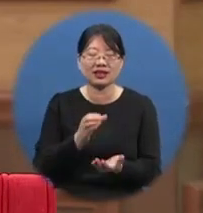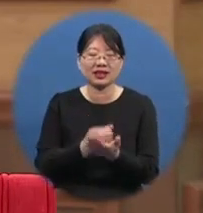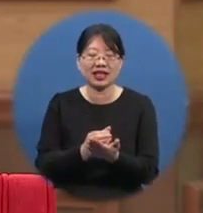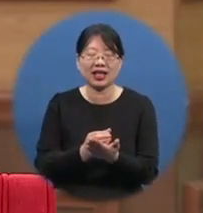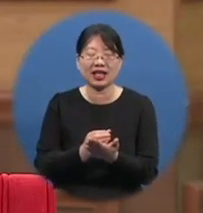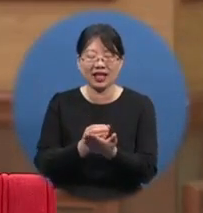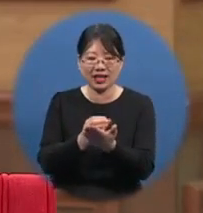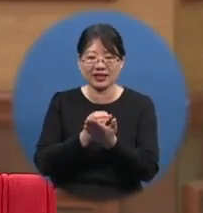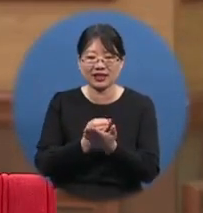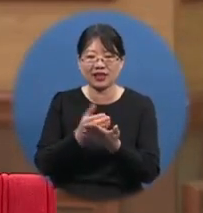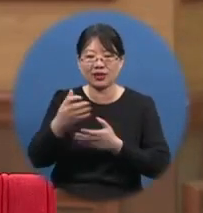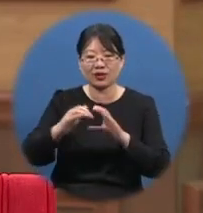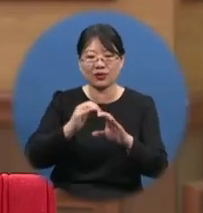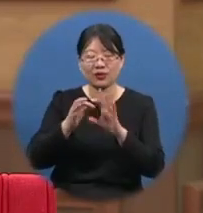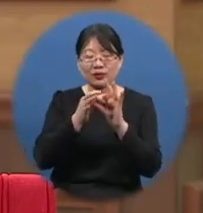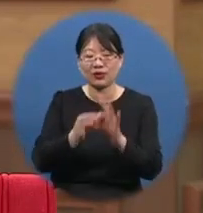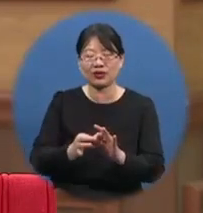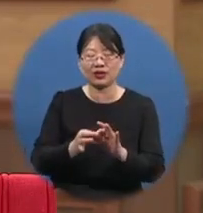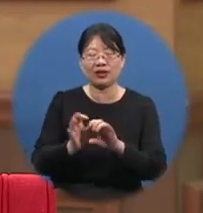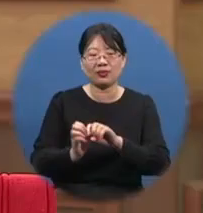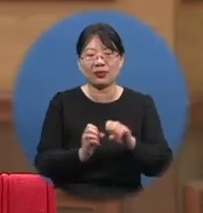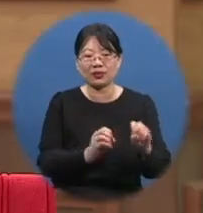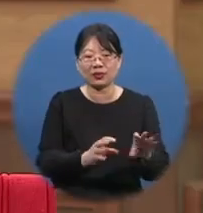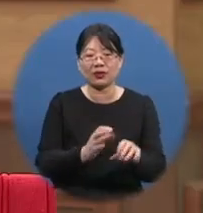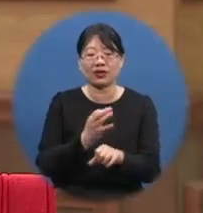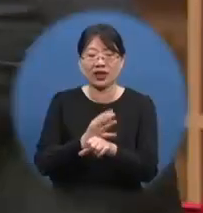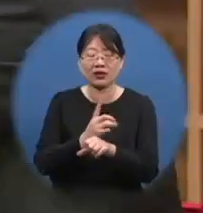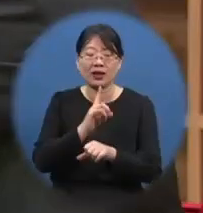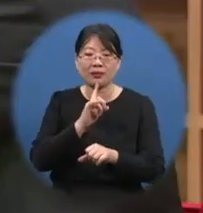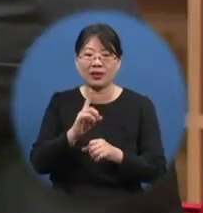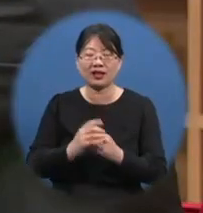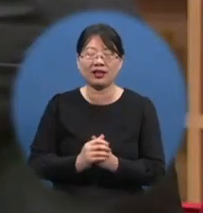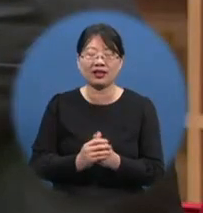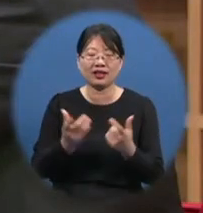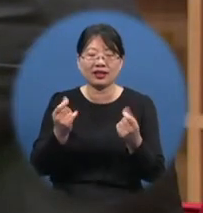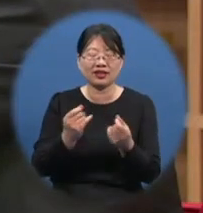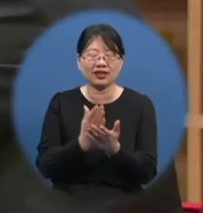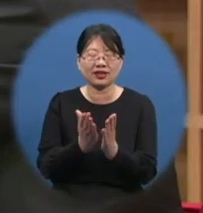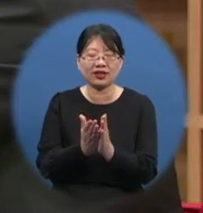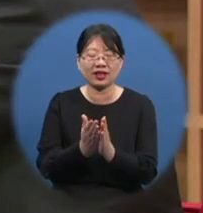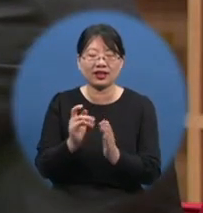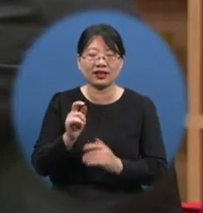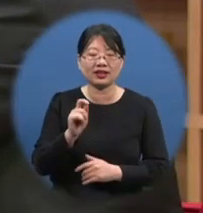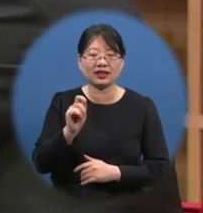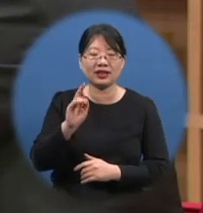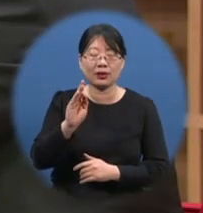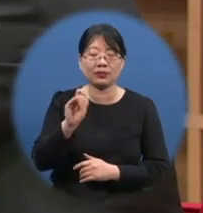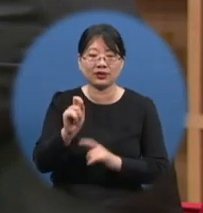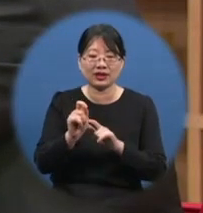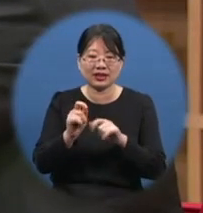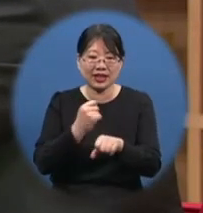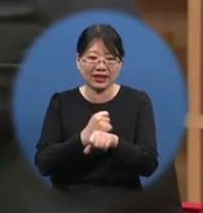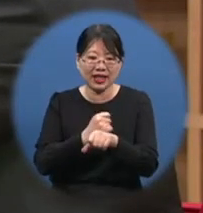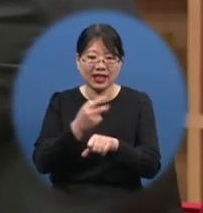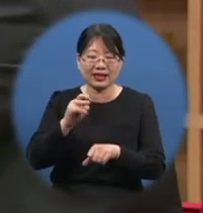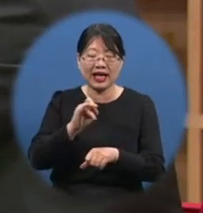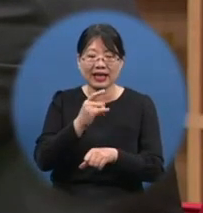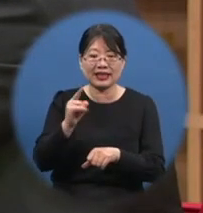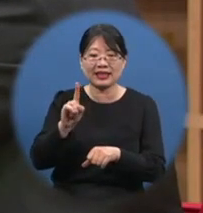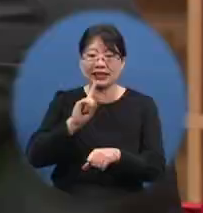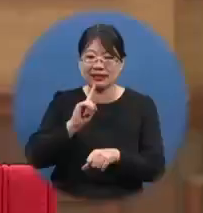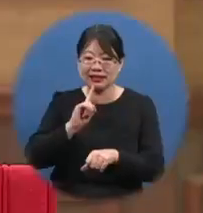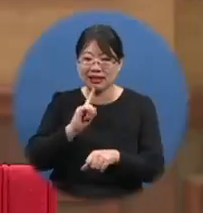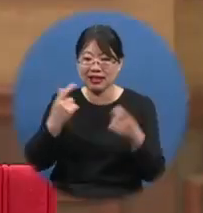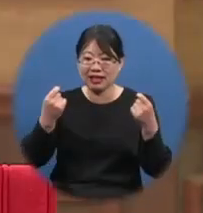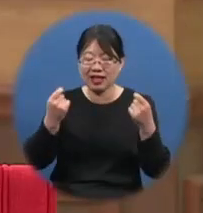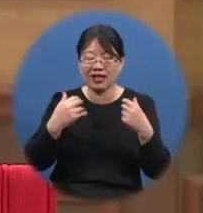먹으면서 소통하면서 버리고 단순화하고. 예. 그래서 그런 TF를 한다든지. 사이다. 사이다.